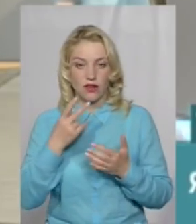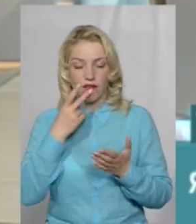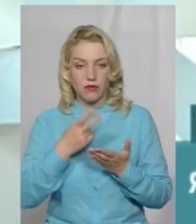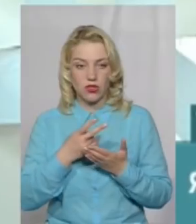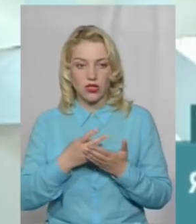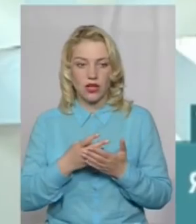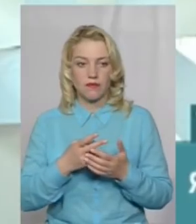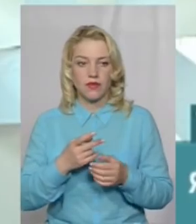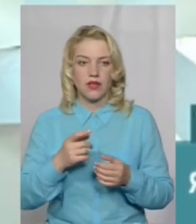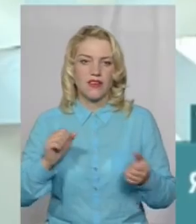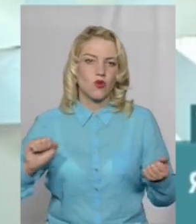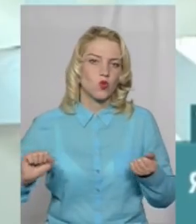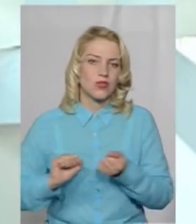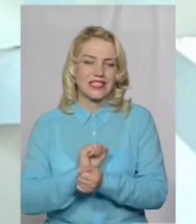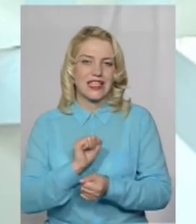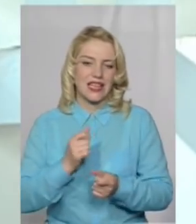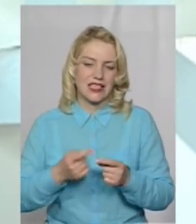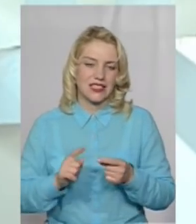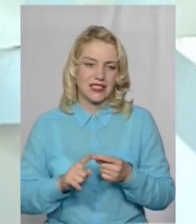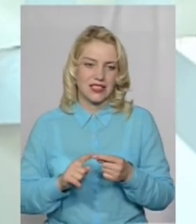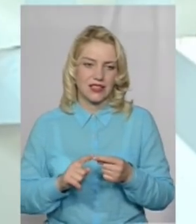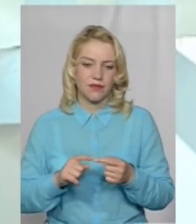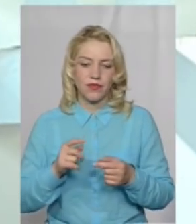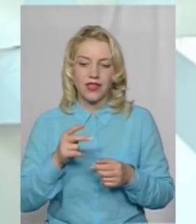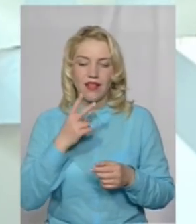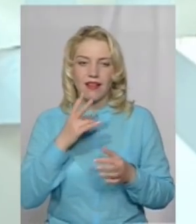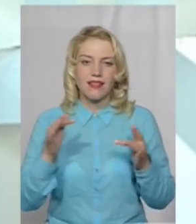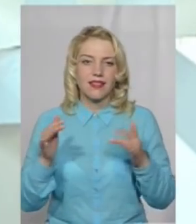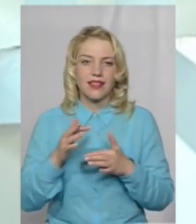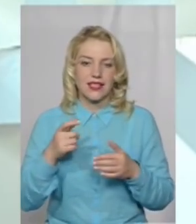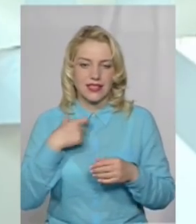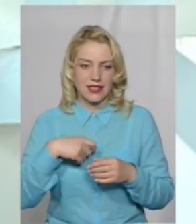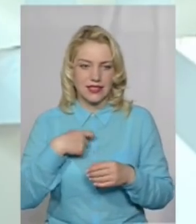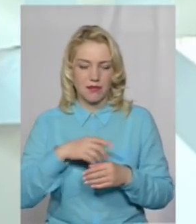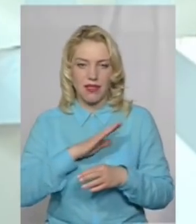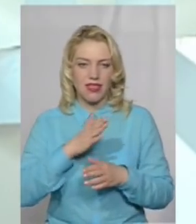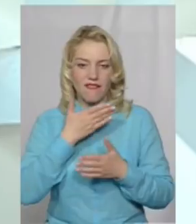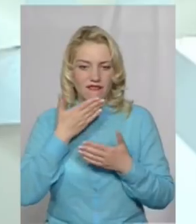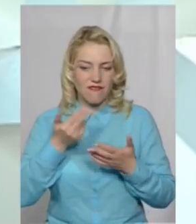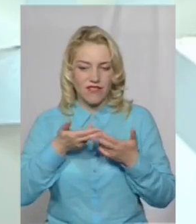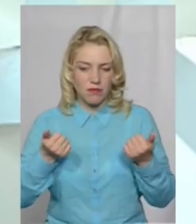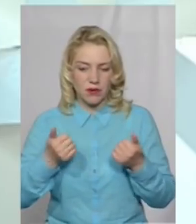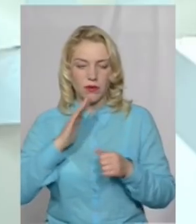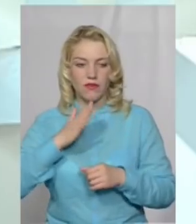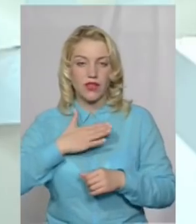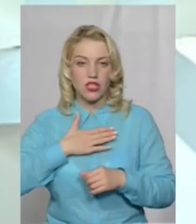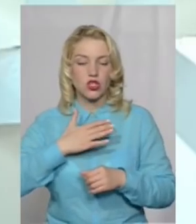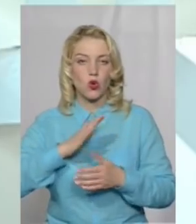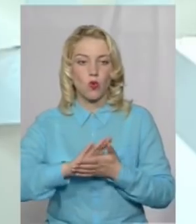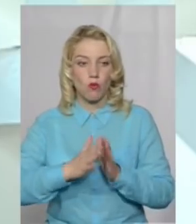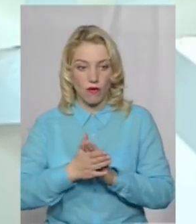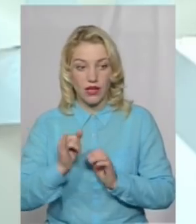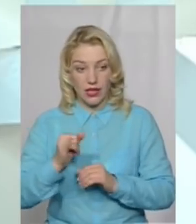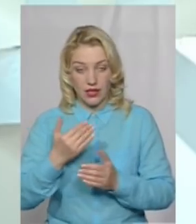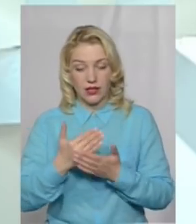відмічаємо масове висихання цих насаджень, тобто вона себе, як кажуть, не виправдала в наших умовах. І в